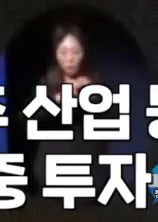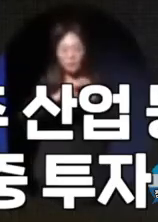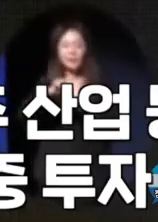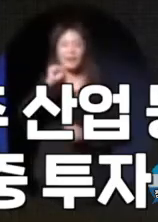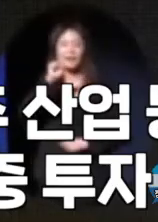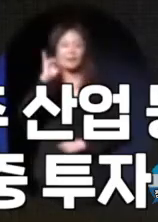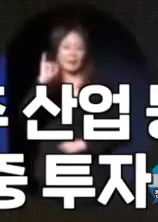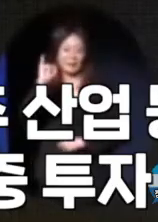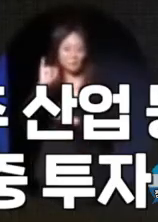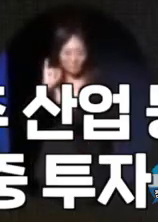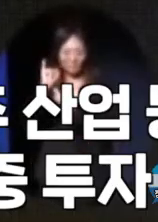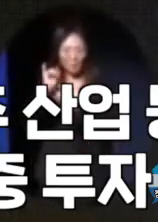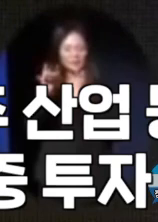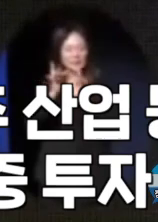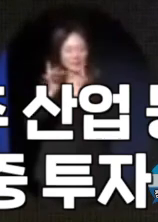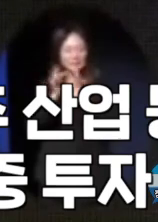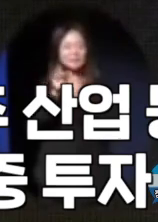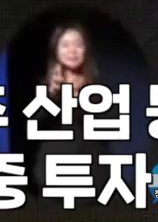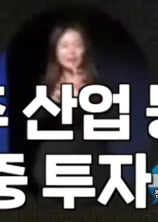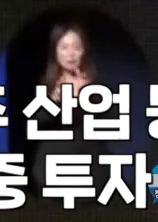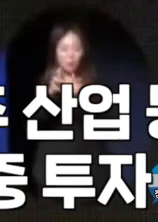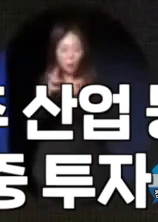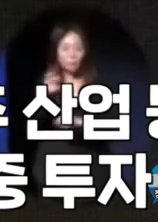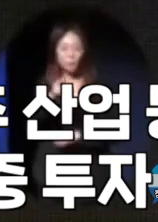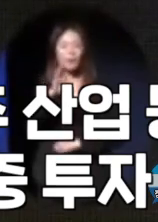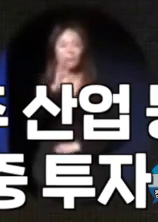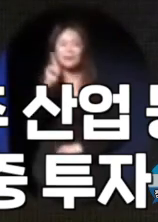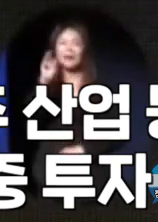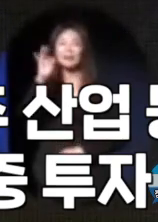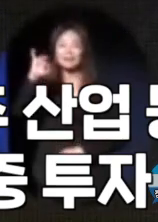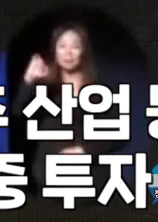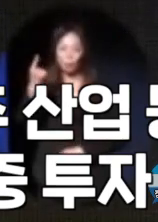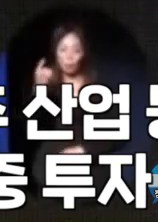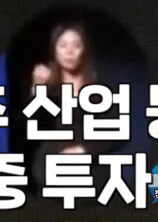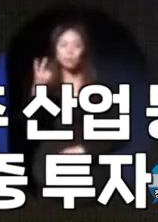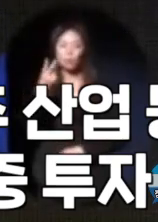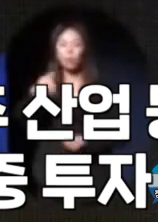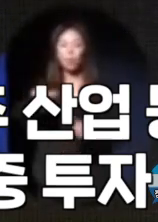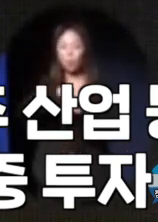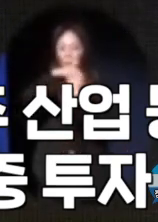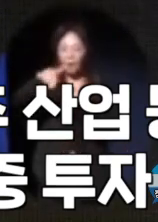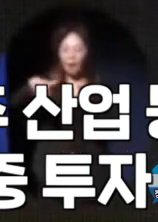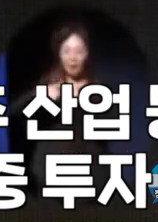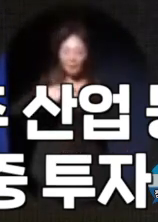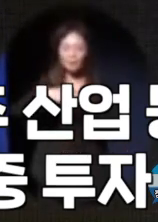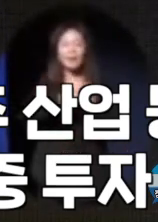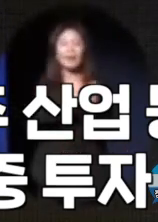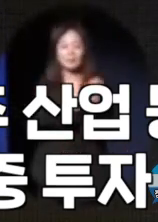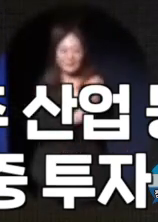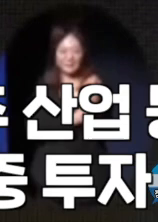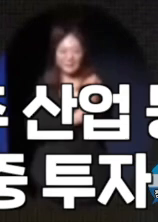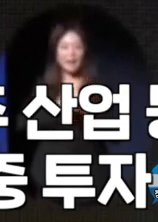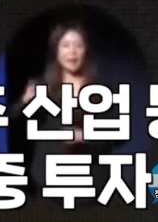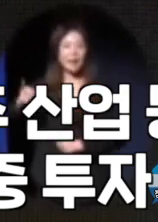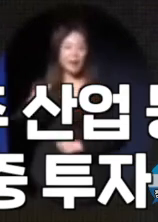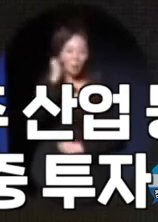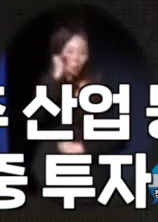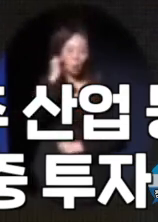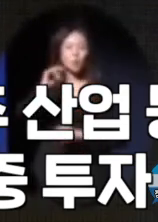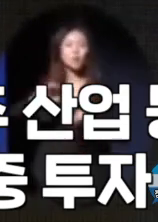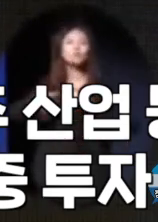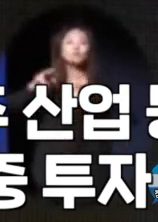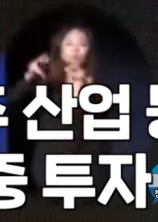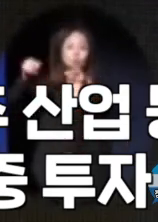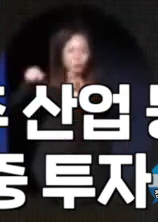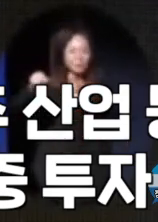첨단 디지털 산업을 비롯하여 바이오와 그린 에너지, 항공 우주 산업 등 새로운 혁신을 주도할